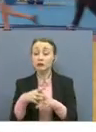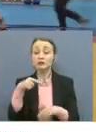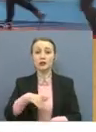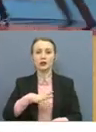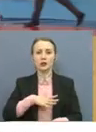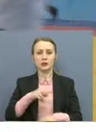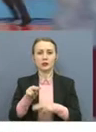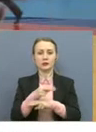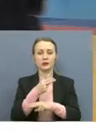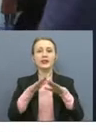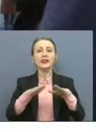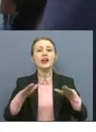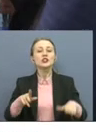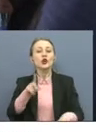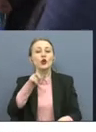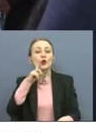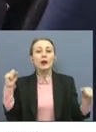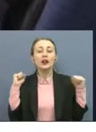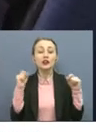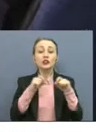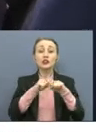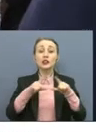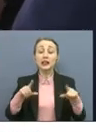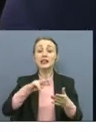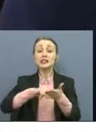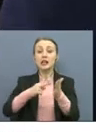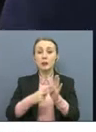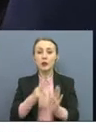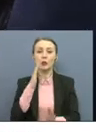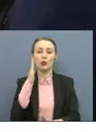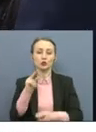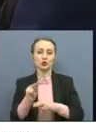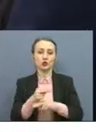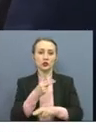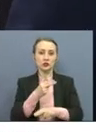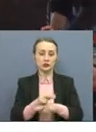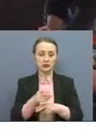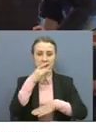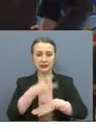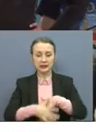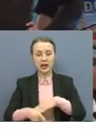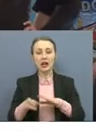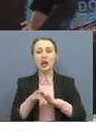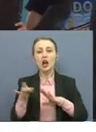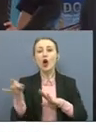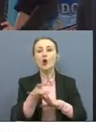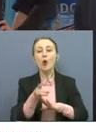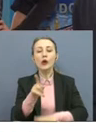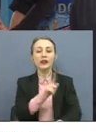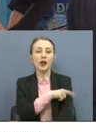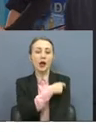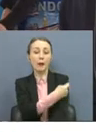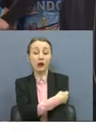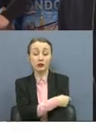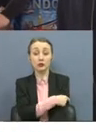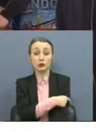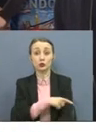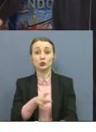отыр. Өңір басшысы Ермек Маржықпаев ауылдың спорт нысандарының жұмысымен де танысты. Өткен жылдың 90 айында балалар